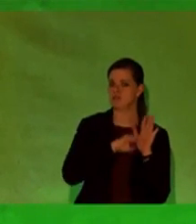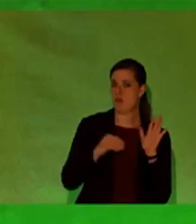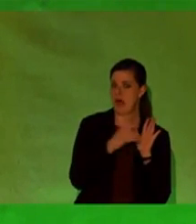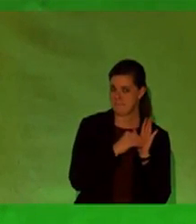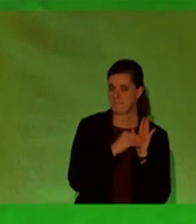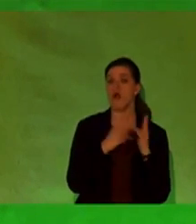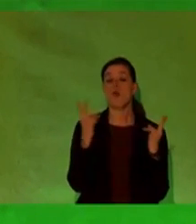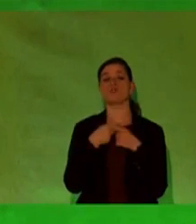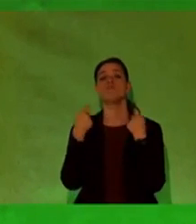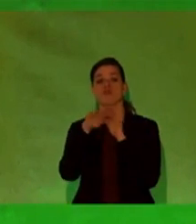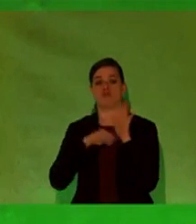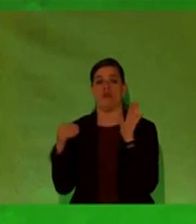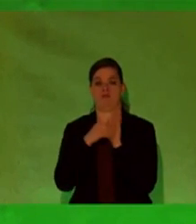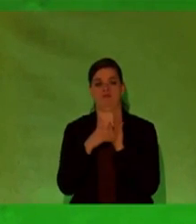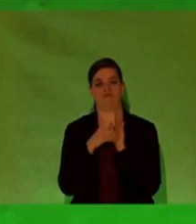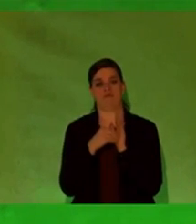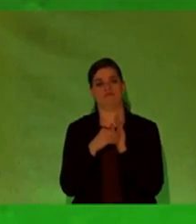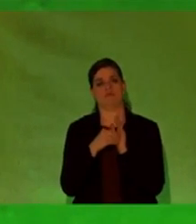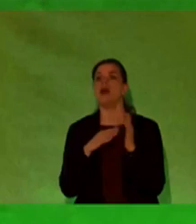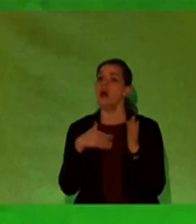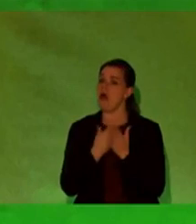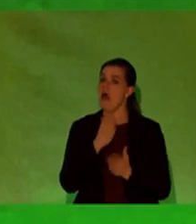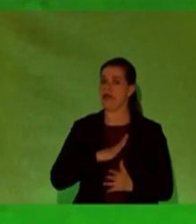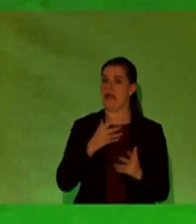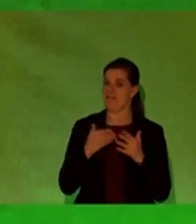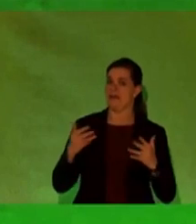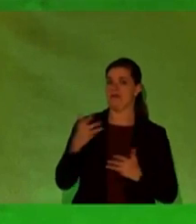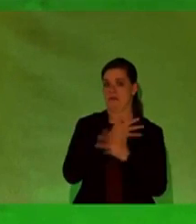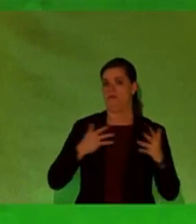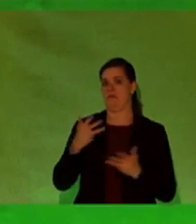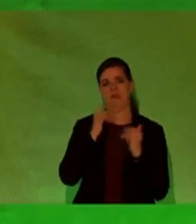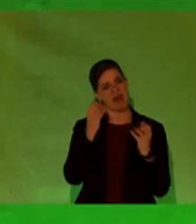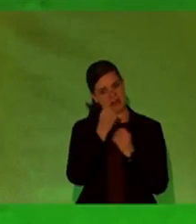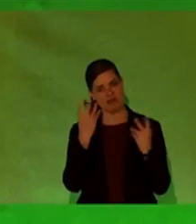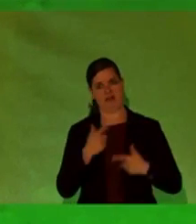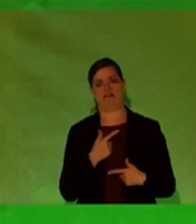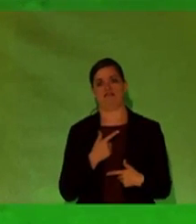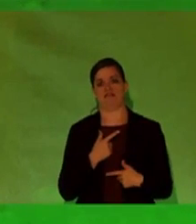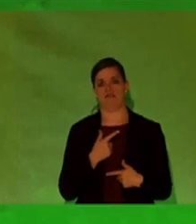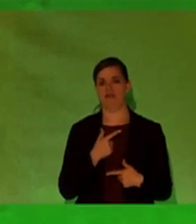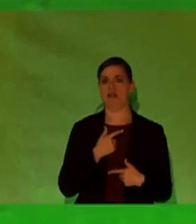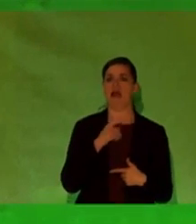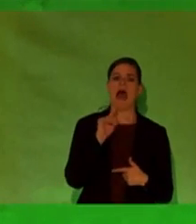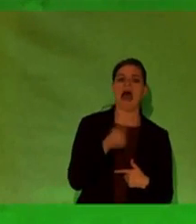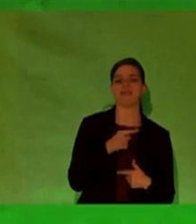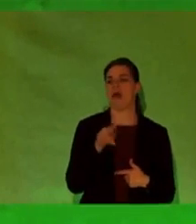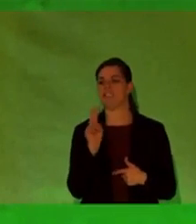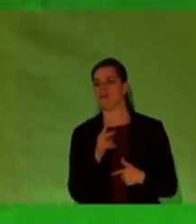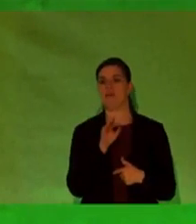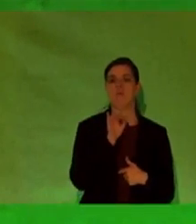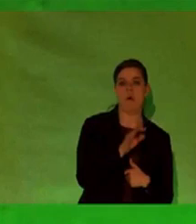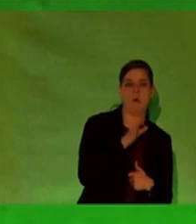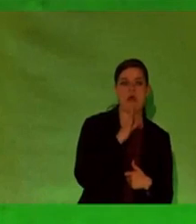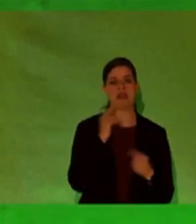Zu diesem Angebot stehen wir auf jeden Fall. Das heißt, hier kann man eigentlich nicht in einer oder jetzt in zwei Pro und Contra reden, das Thema